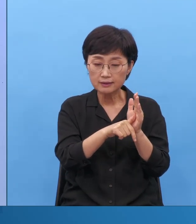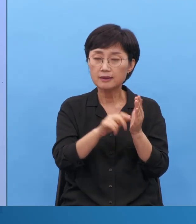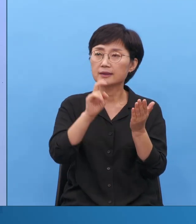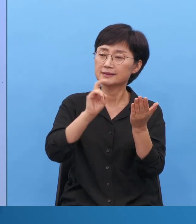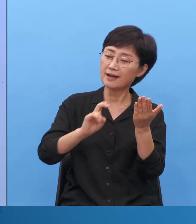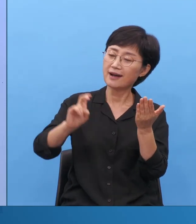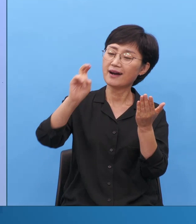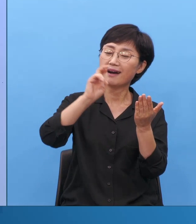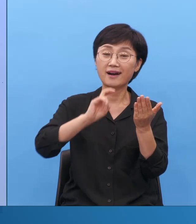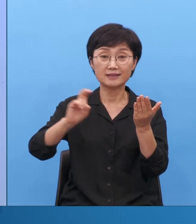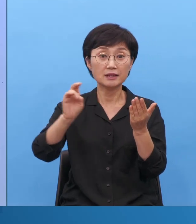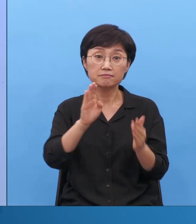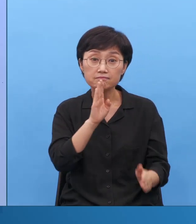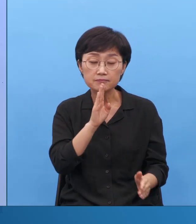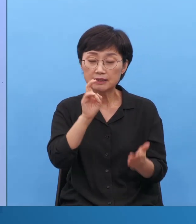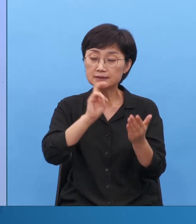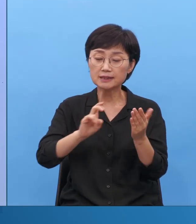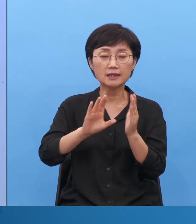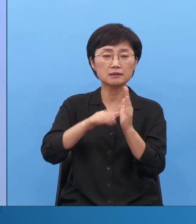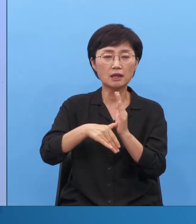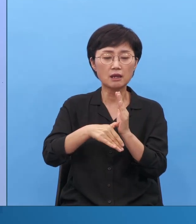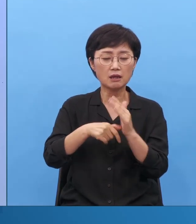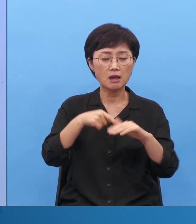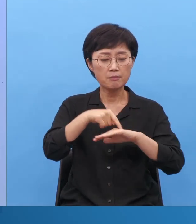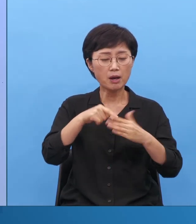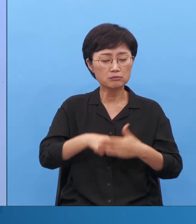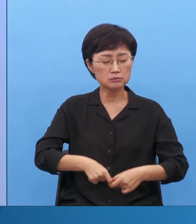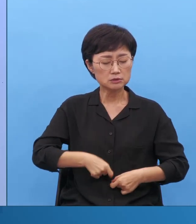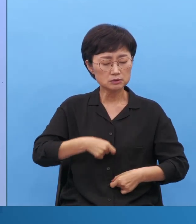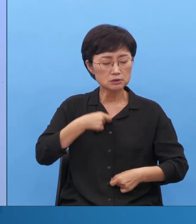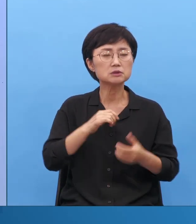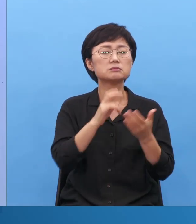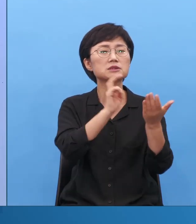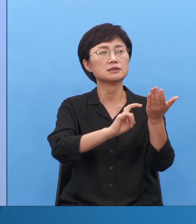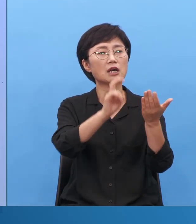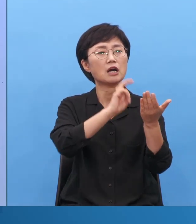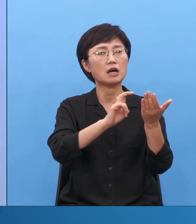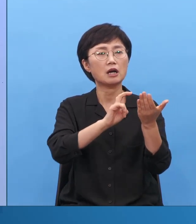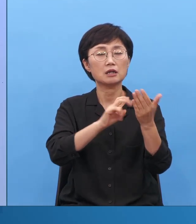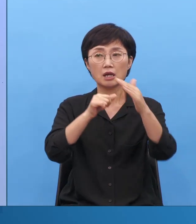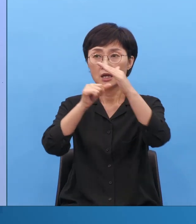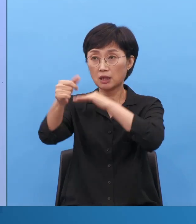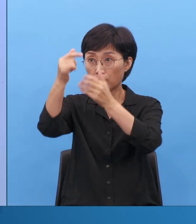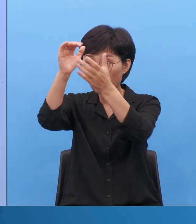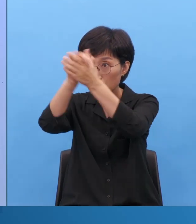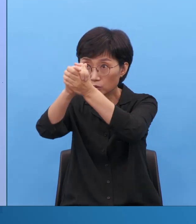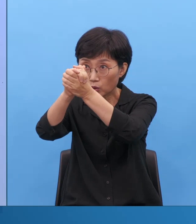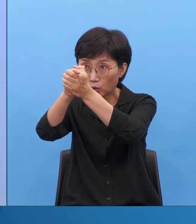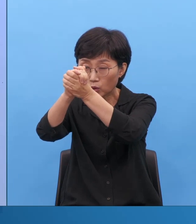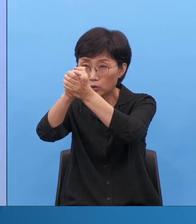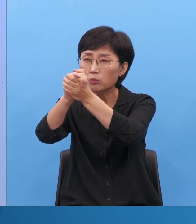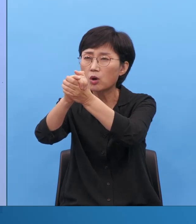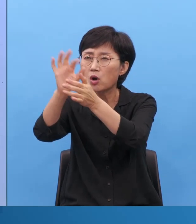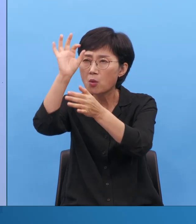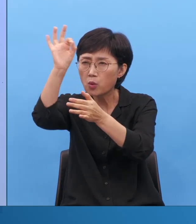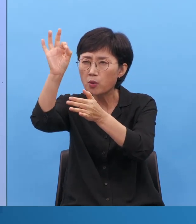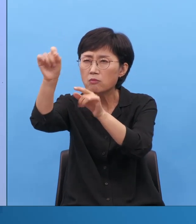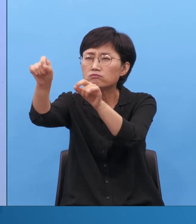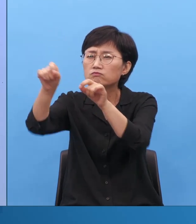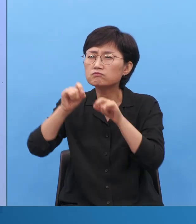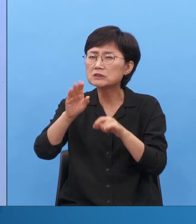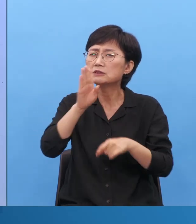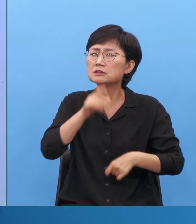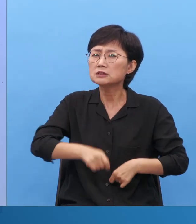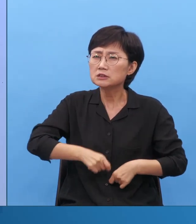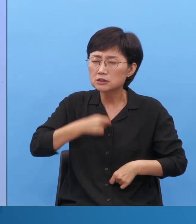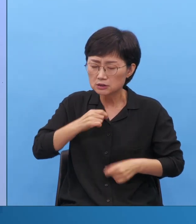같이 찬양한단 말이에요. When you give worship, you give praise. 기도한 장로님 기도하는 시간에 같이 기도하거든요. And we pray together when the elder comes 이런 out to 시간이 pray. 굉장히